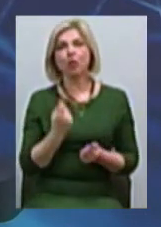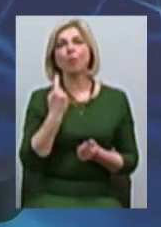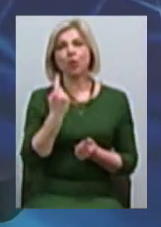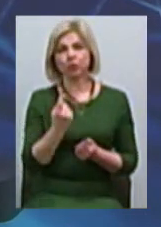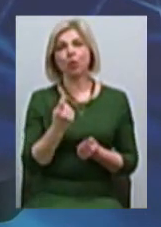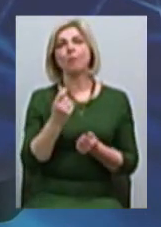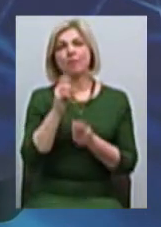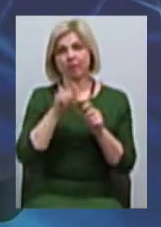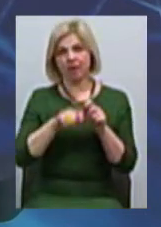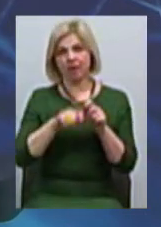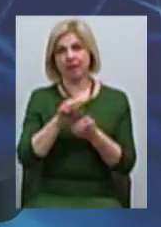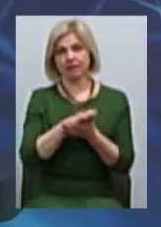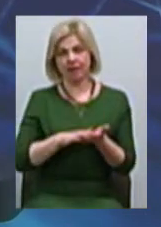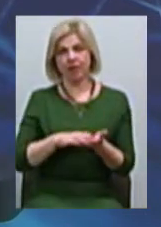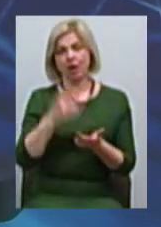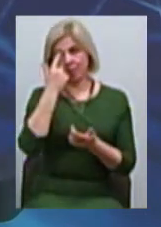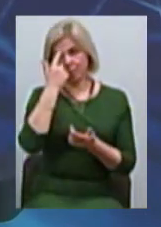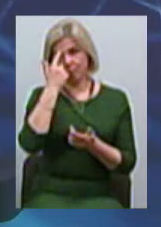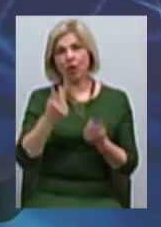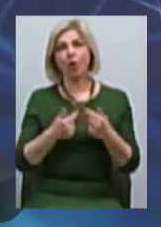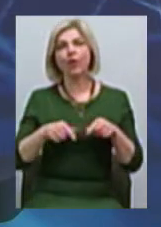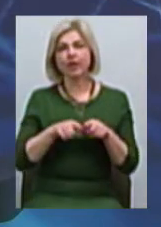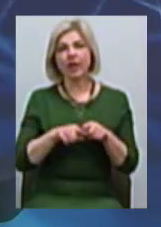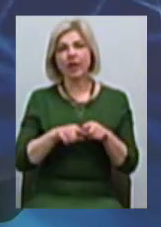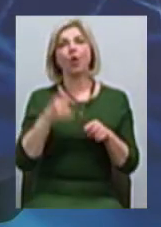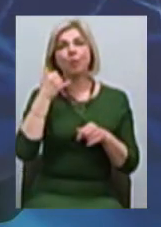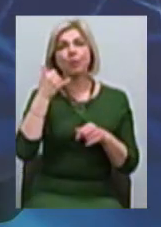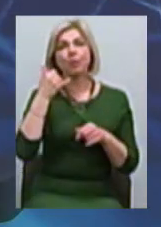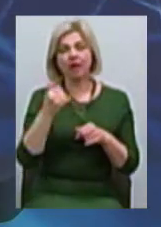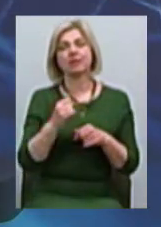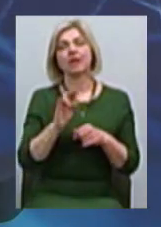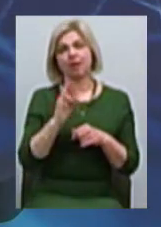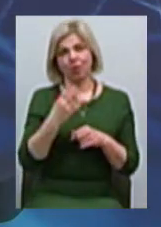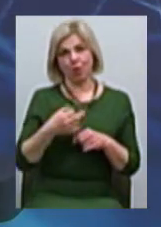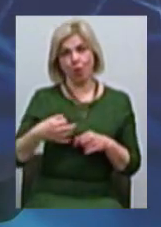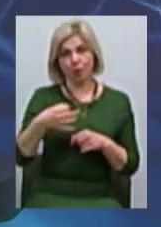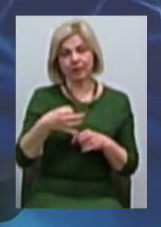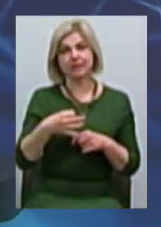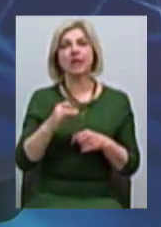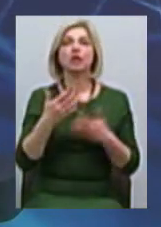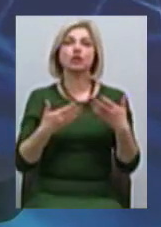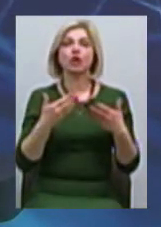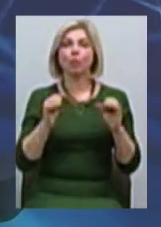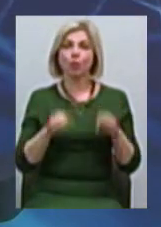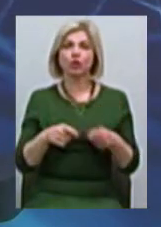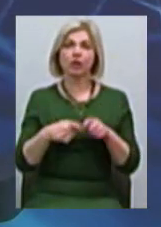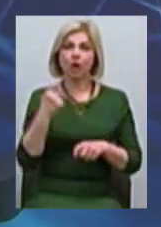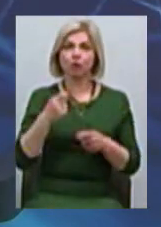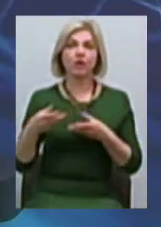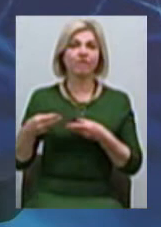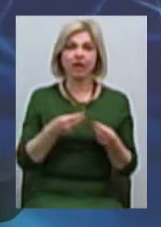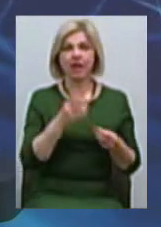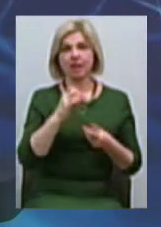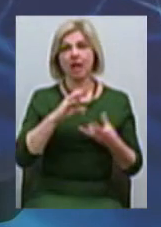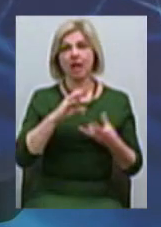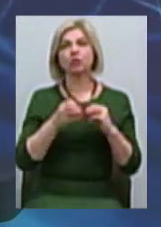триває, повідомляє відділ комунікації поліції Миколаївської області. Чи можуть порушення вплинути на результат